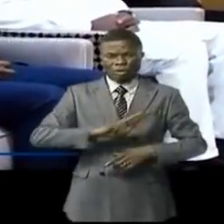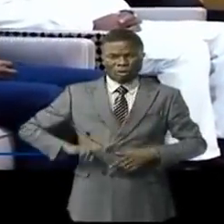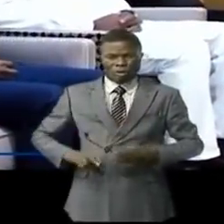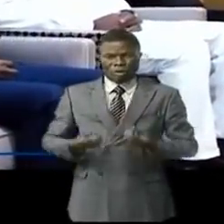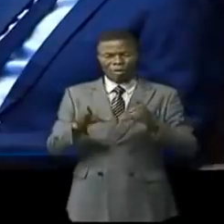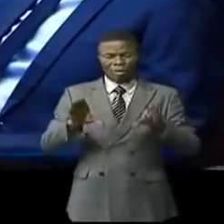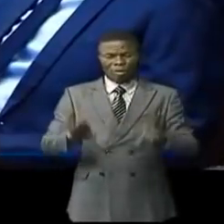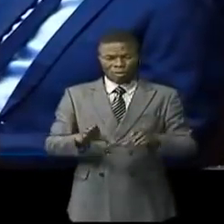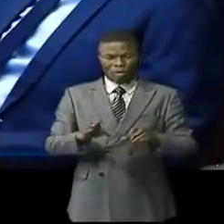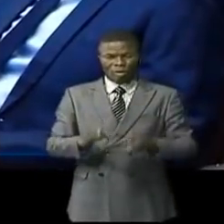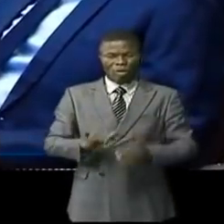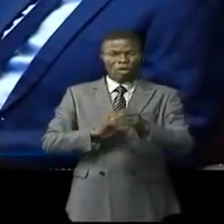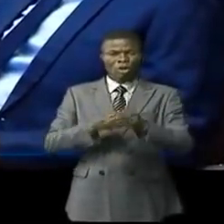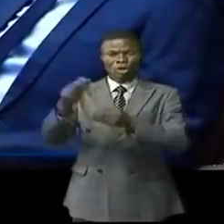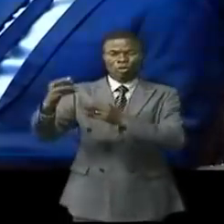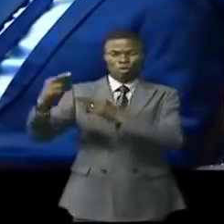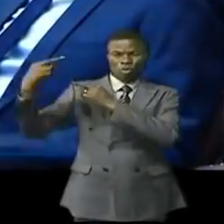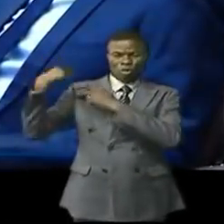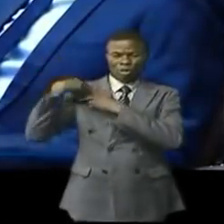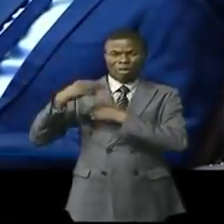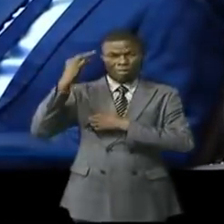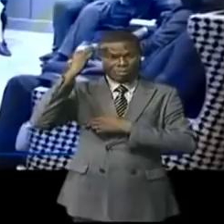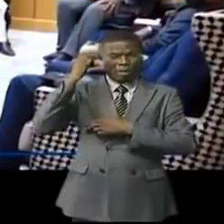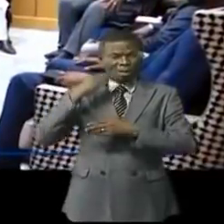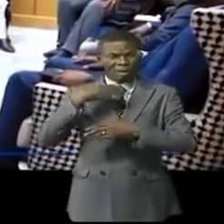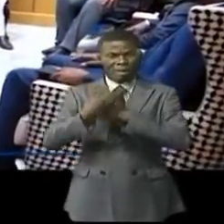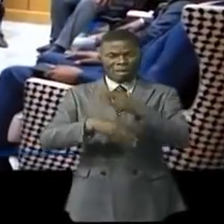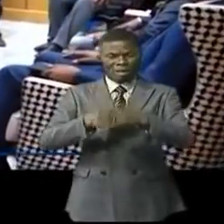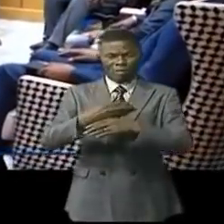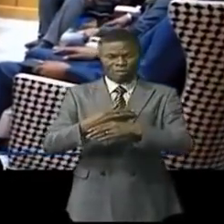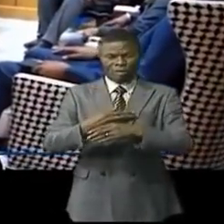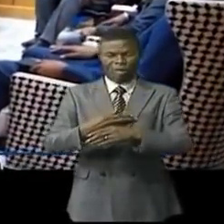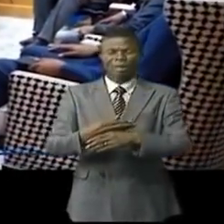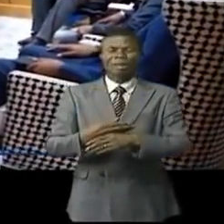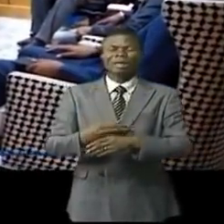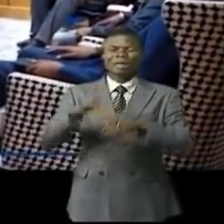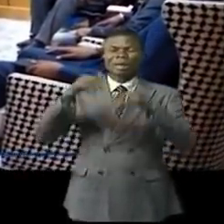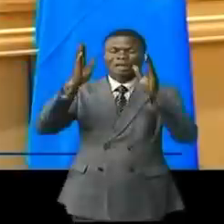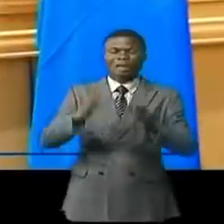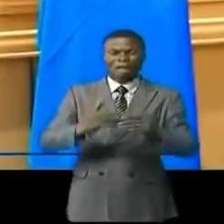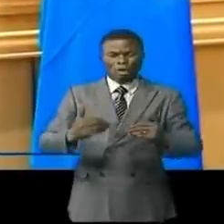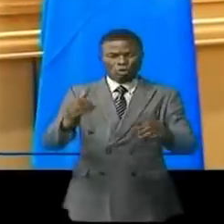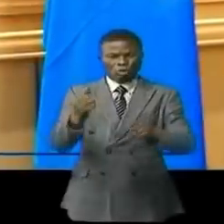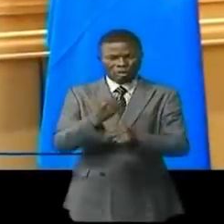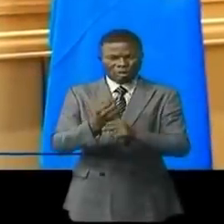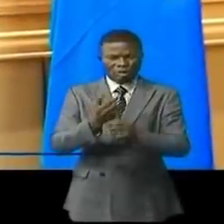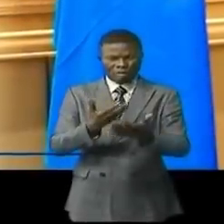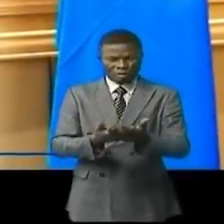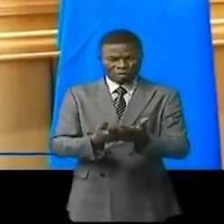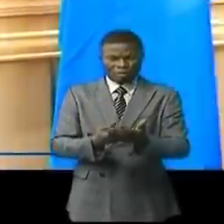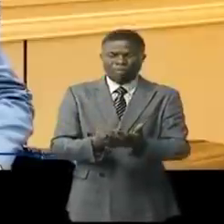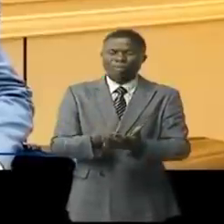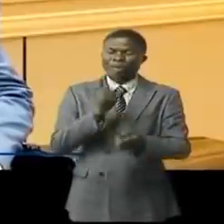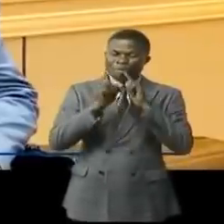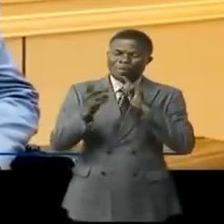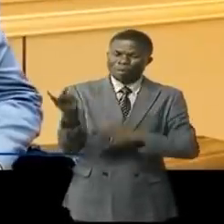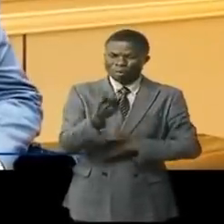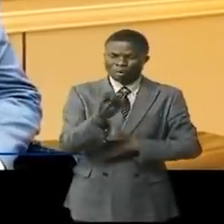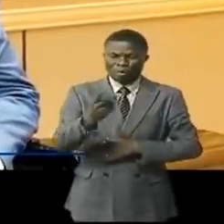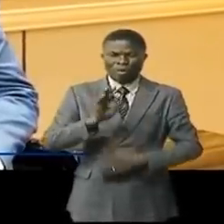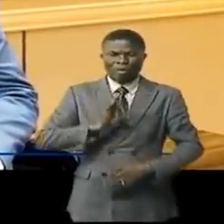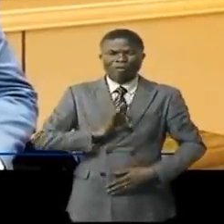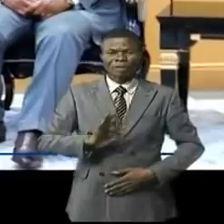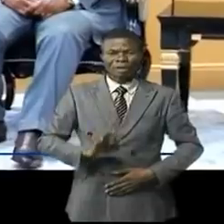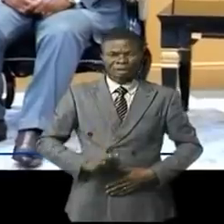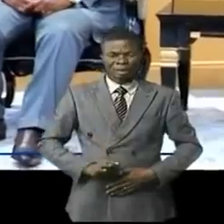leur ministre en charge des affaires étrangères pour activer les démarches pratiques. Dans un entretien en tête-à-tête, Félix-Antoine